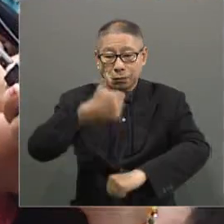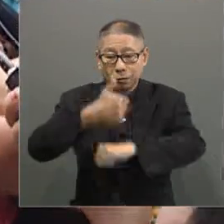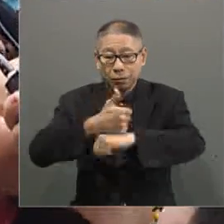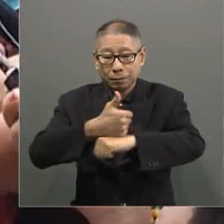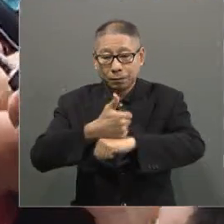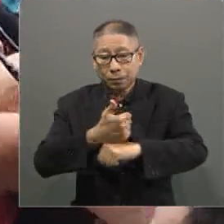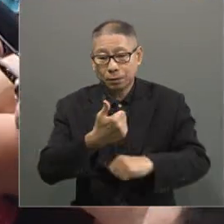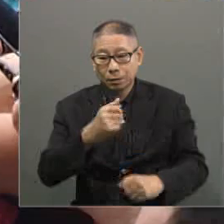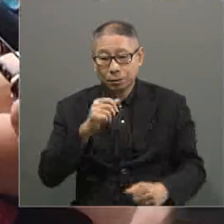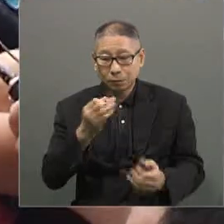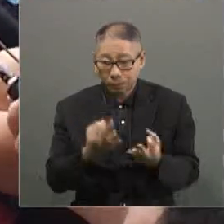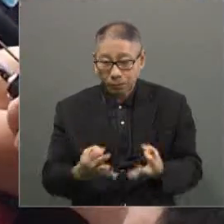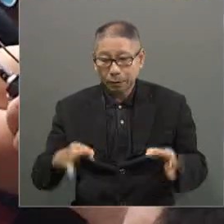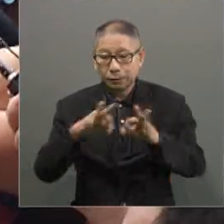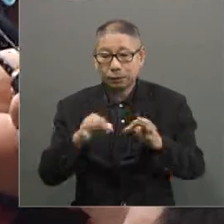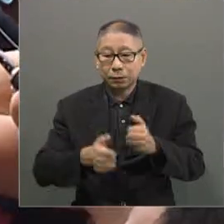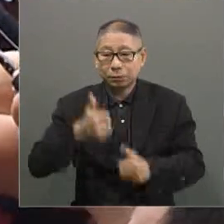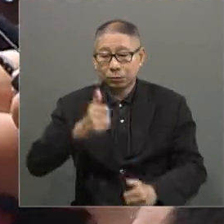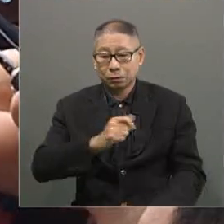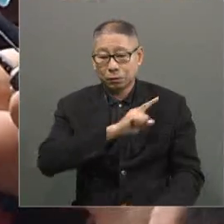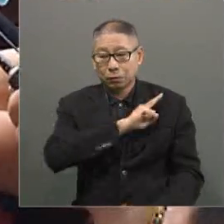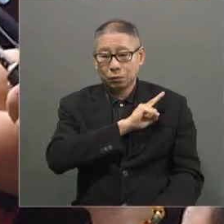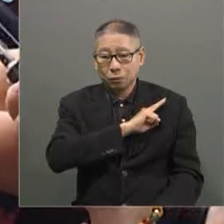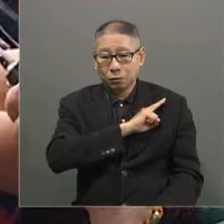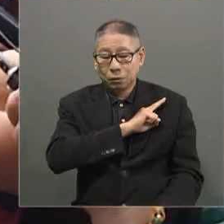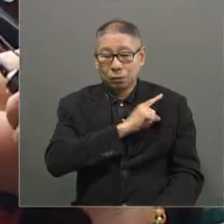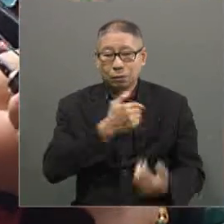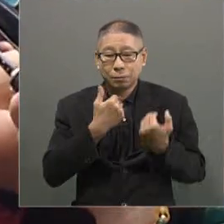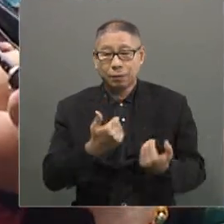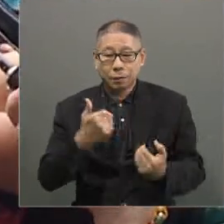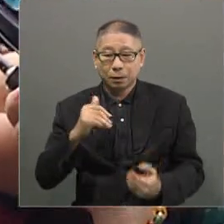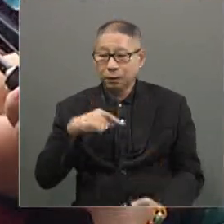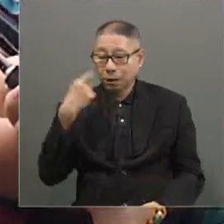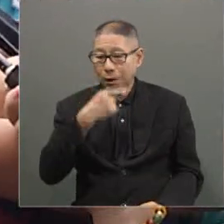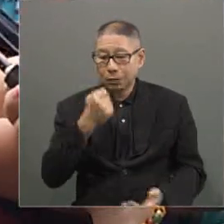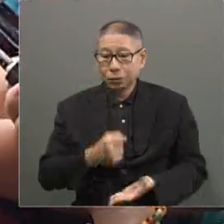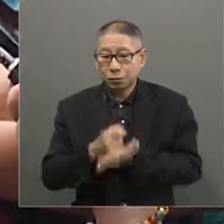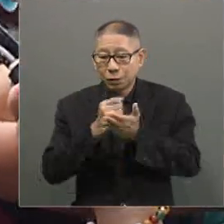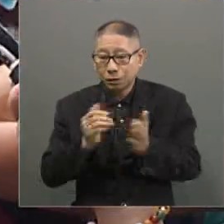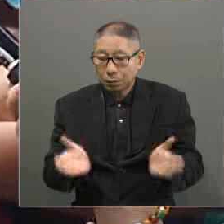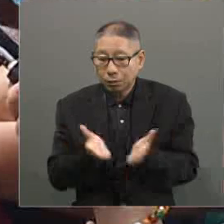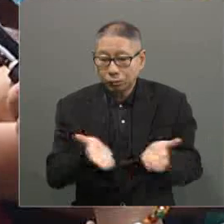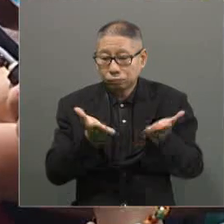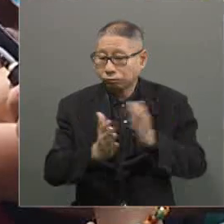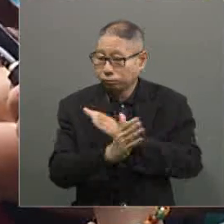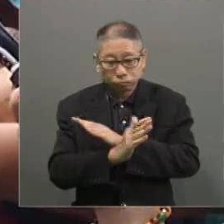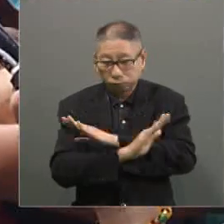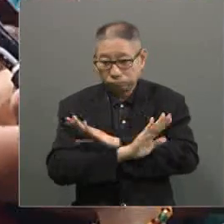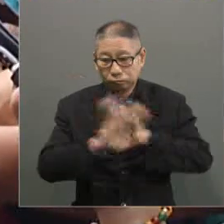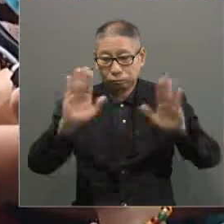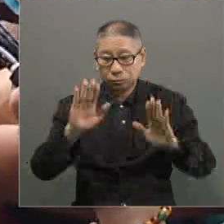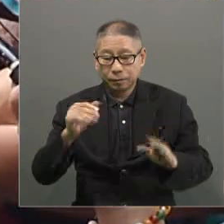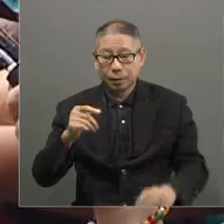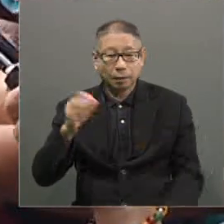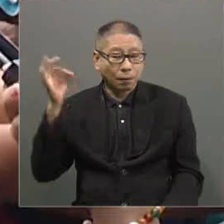ค่ะแต่ว่าส่วนตัวเนี่ยไม่แน่ใจว่ามีผู้ใหญ่ที่ไหนให้ท้ายแต่ว่าเรื่องนี้ก็ไม่ควรที่จะให้ท้ายไปฟังเสีย